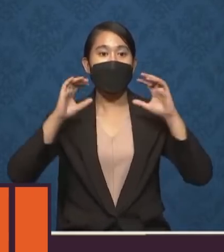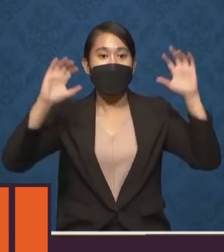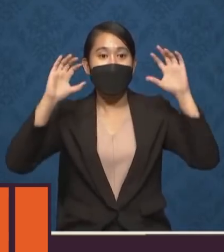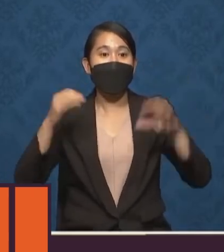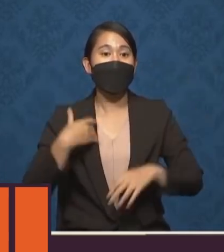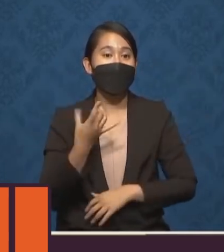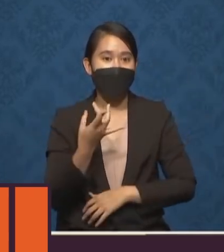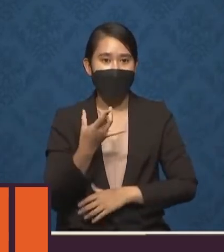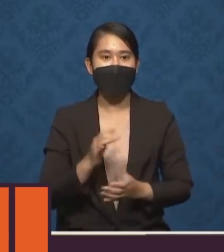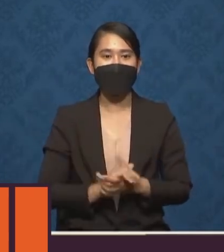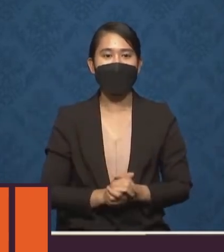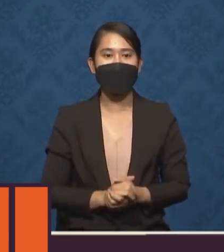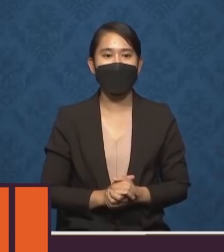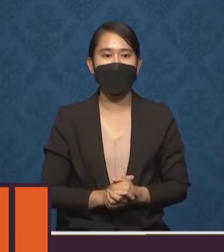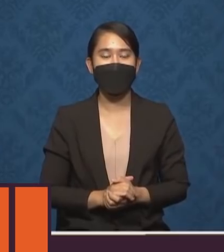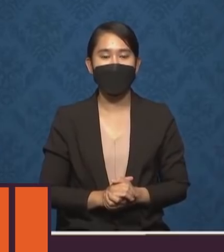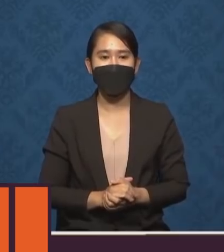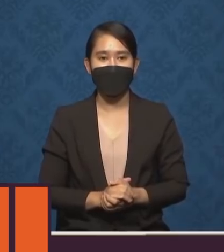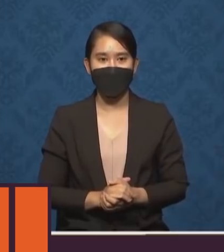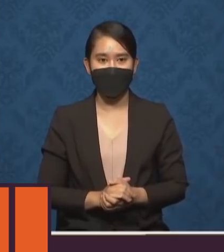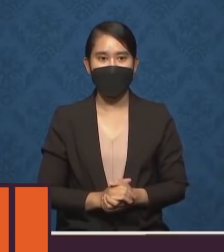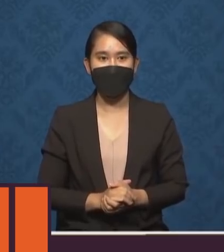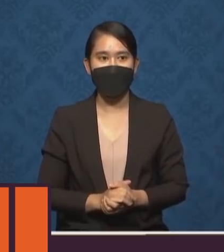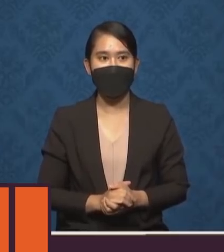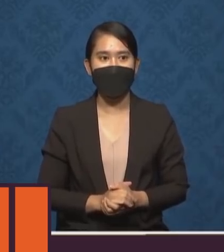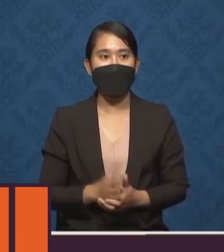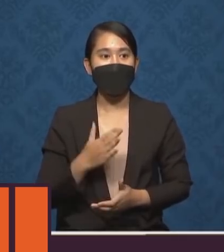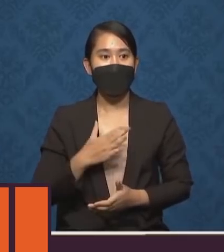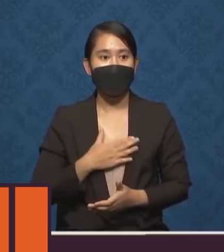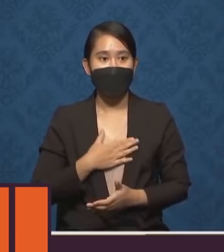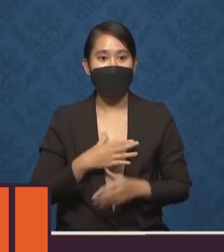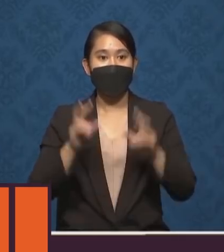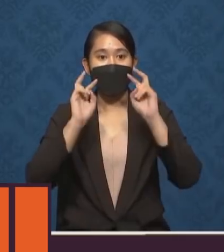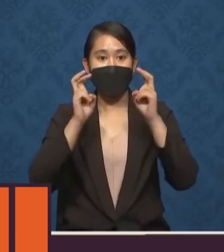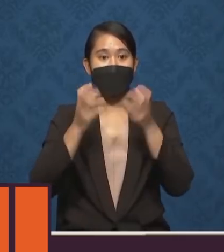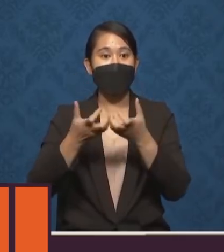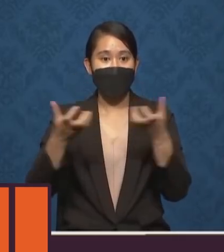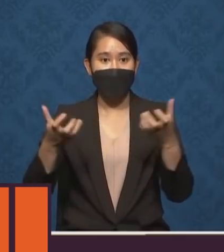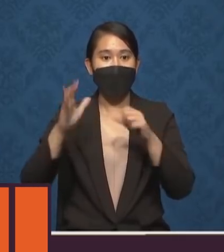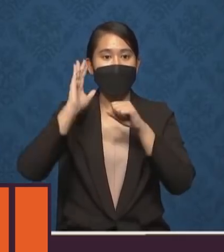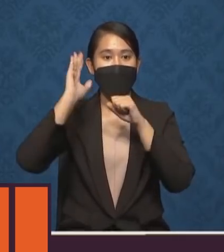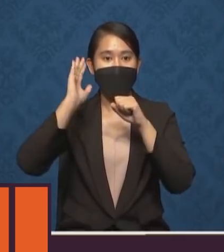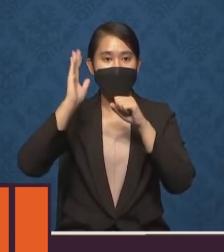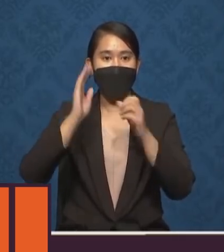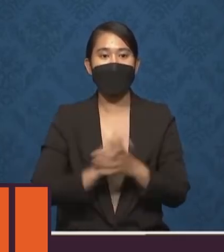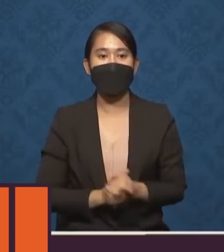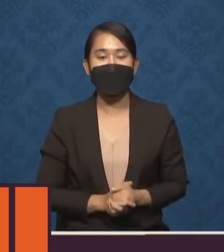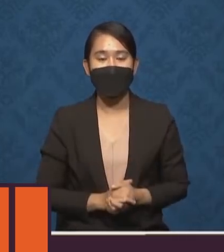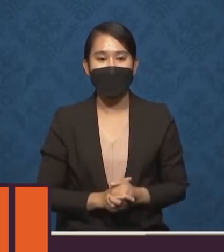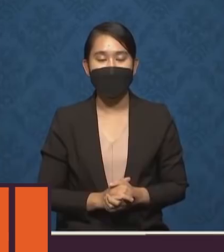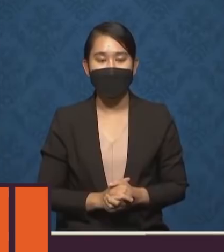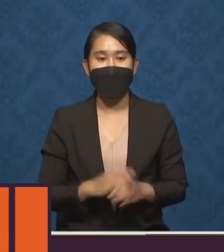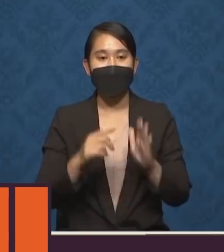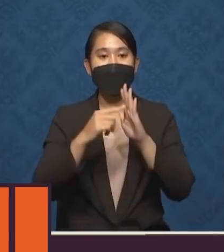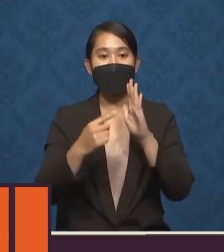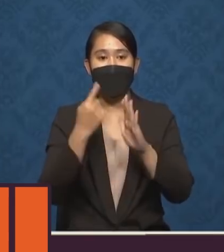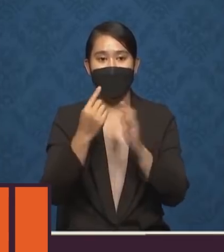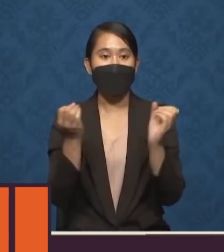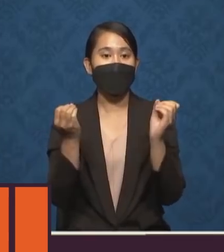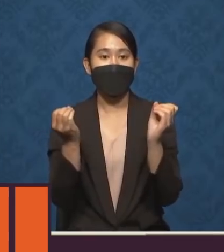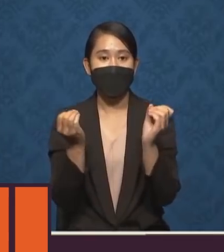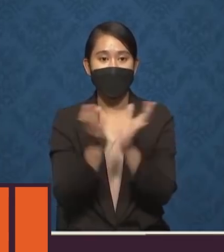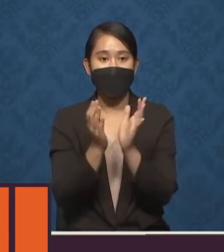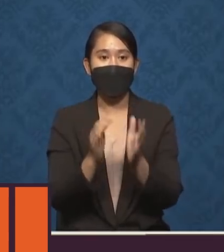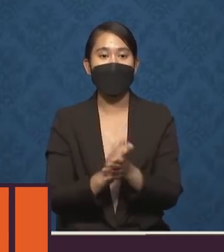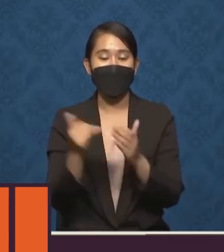ถ้าไม่ทันครับวันนี้ผมอยากจะขอแยกการอภิปรายเป็น 2ประเด็นตามยอดที่ถูกเสนอนะครับนั่นก็คือเรื่องของผลกระทบที่อาจเกิด